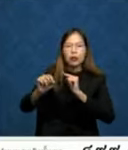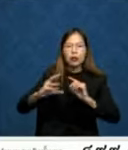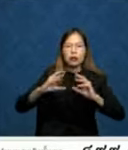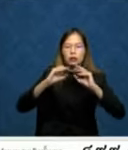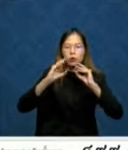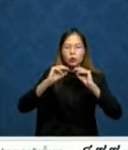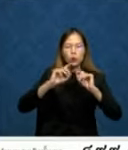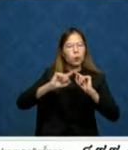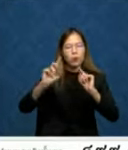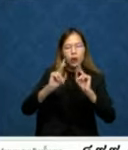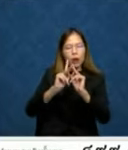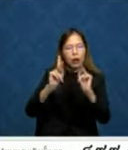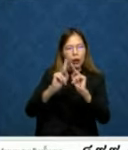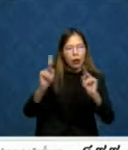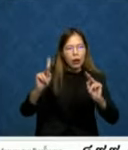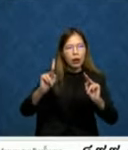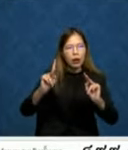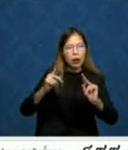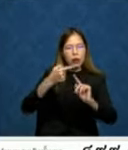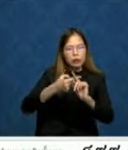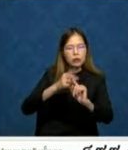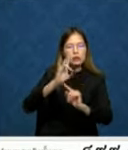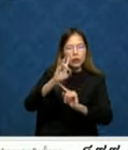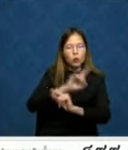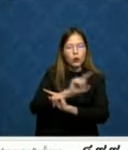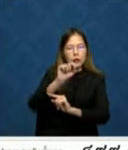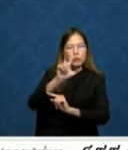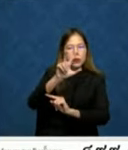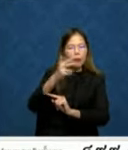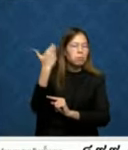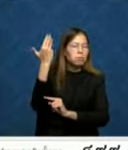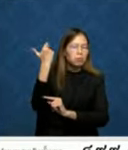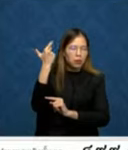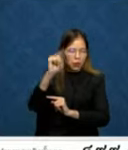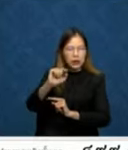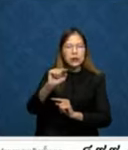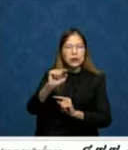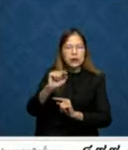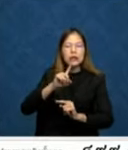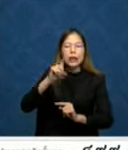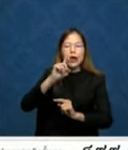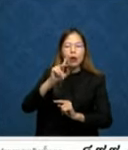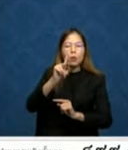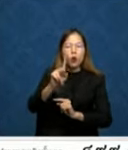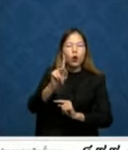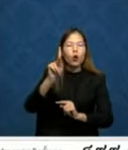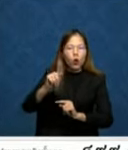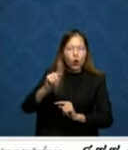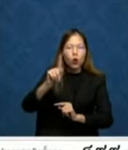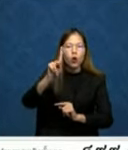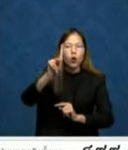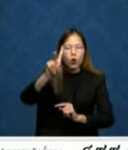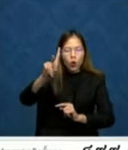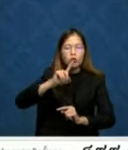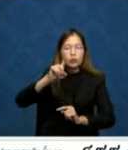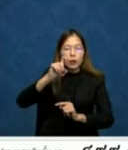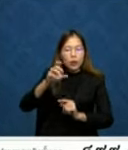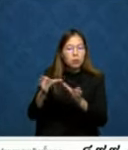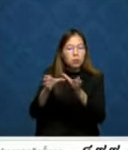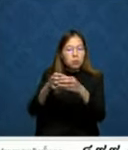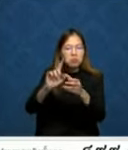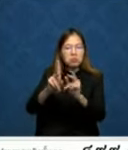มคณะกรรมการเมื่อวันที่23กรกฎาคมที่ผ่านมาผมได้ถามสำนักงานกขค.ว่าในฐานะที่กขค.มีอำนาจหน้า